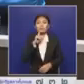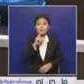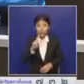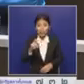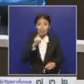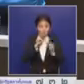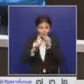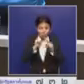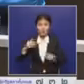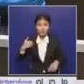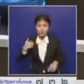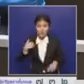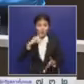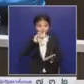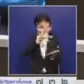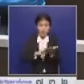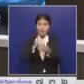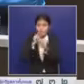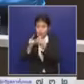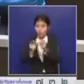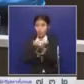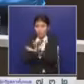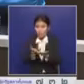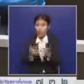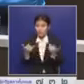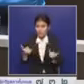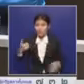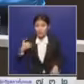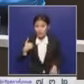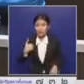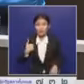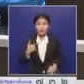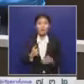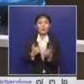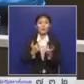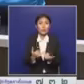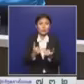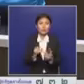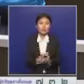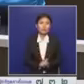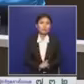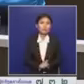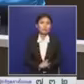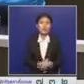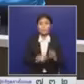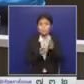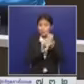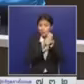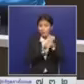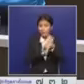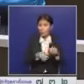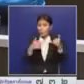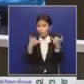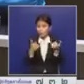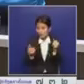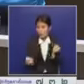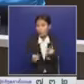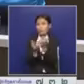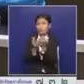ครับสถานการณ์บ้านเมืองวันนี้ไม่ปกติมันไปซ้ำเติมเรื่องอะไรครับ